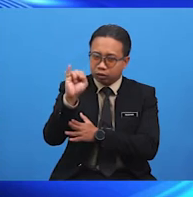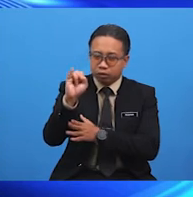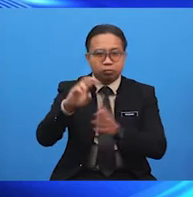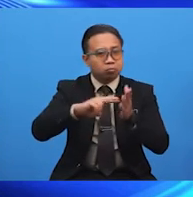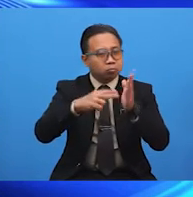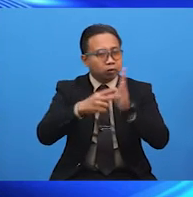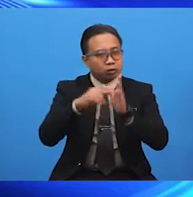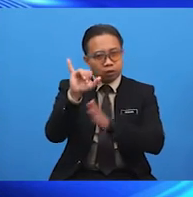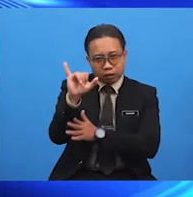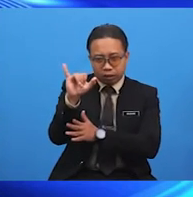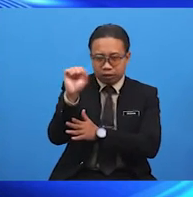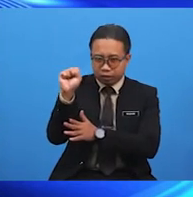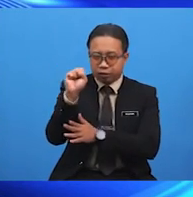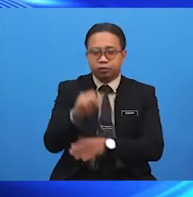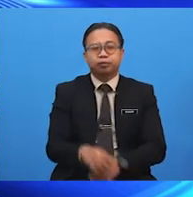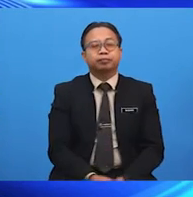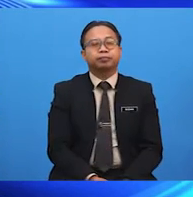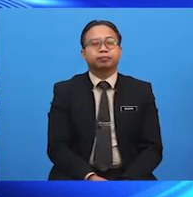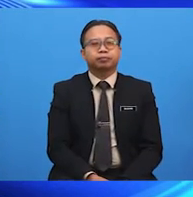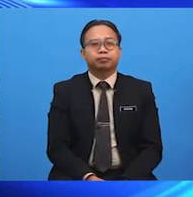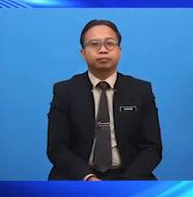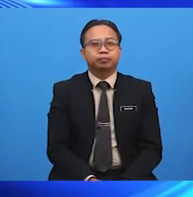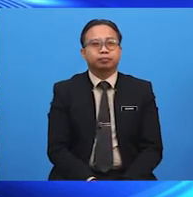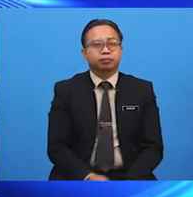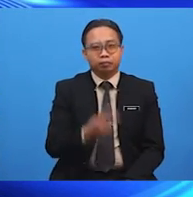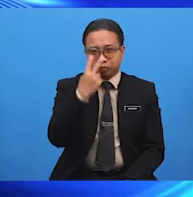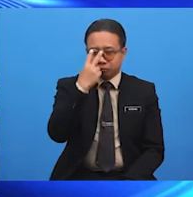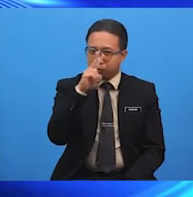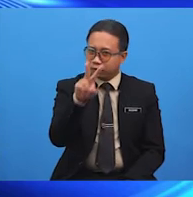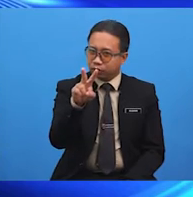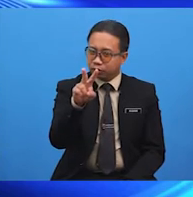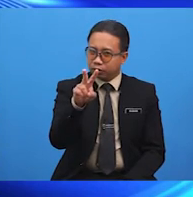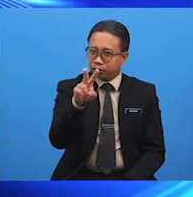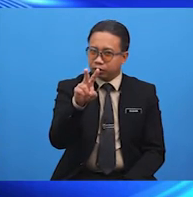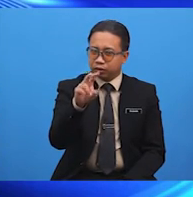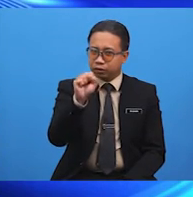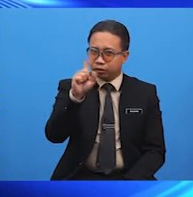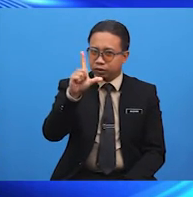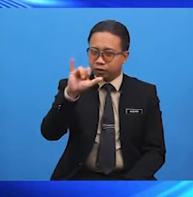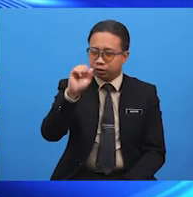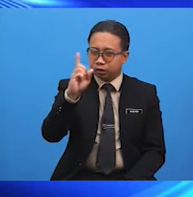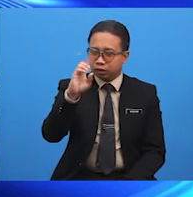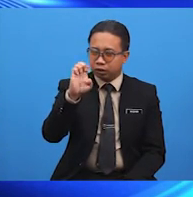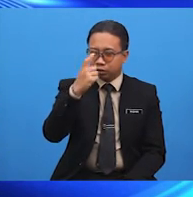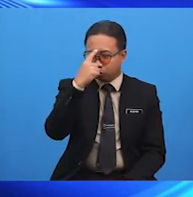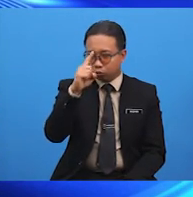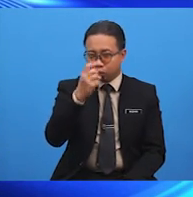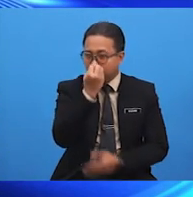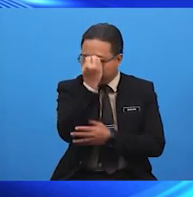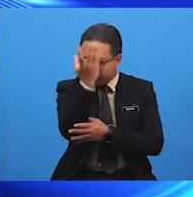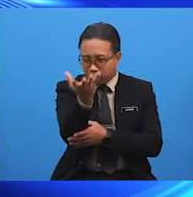dan juga pelajar-pelajar? Jadi untuk tidak melengahkan masa lagi, kita saksikan bersama-sama slide yang cukup istimewa ini untuk